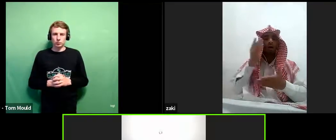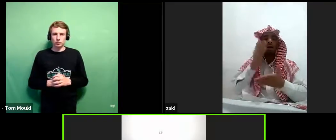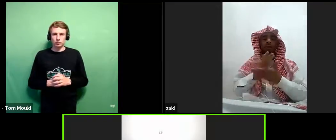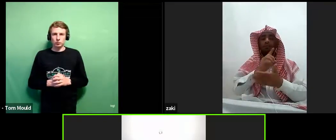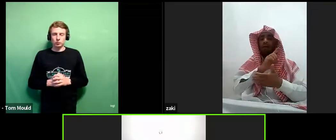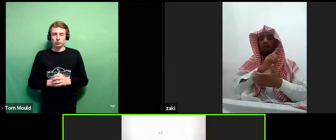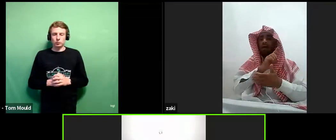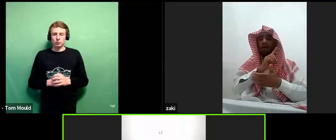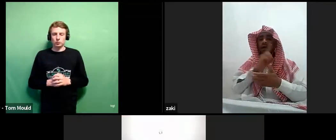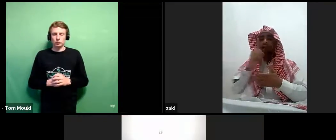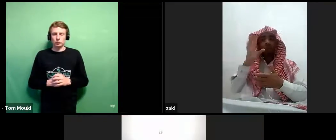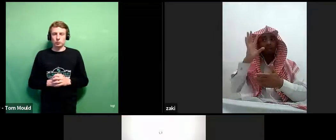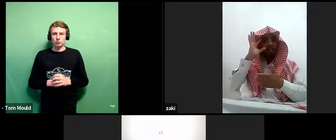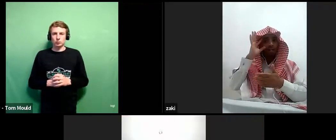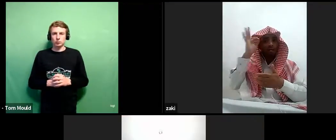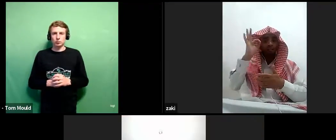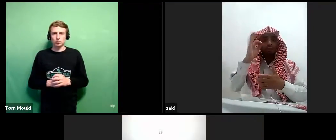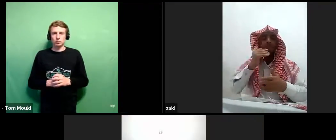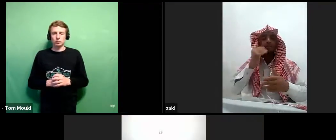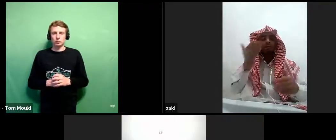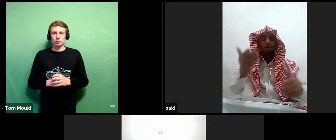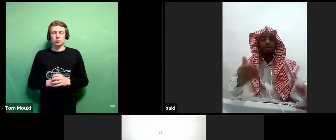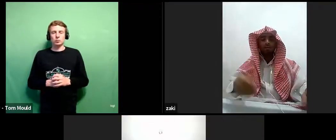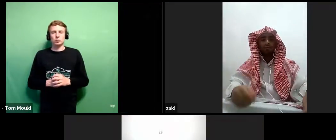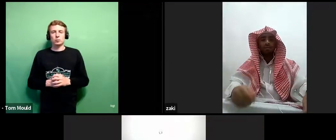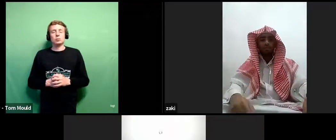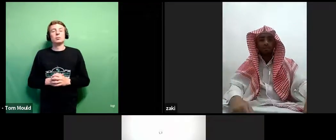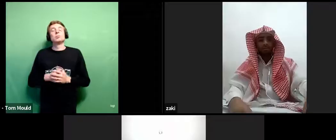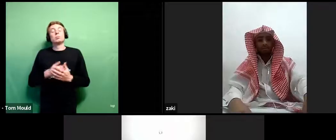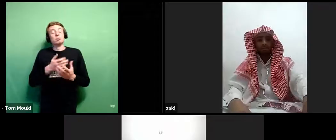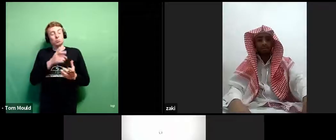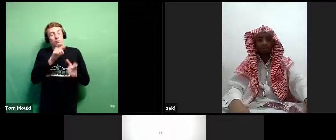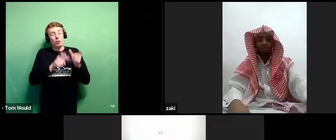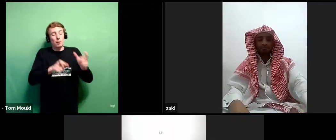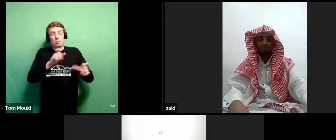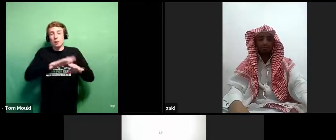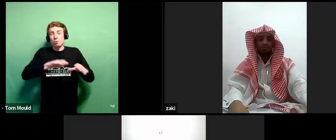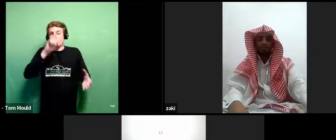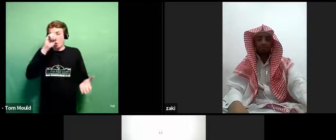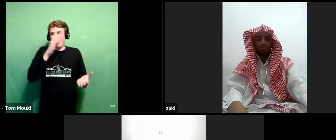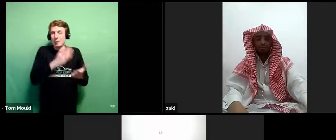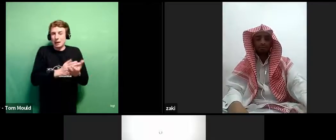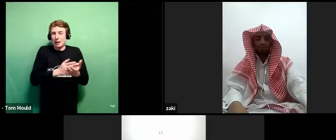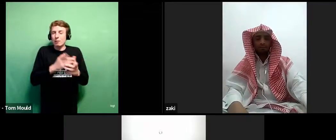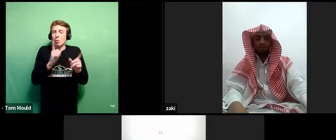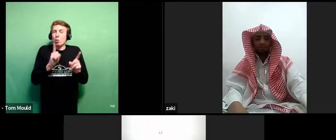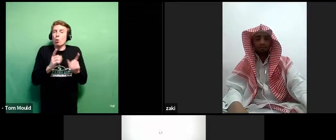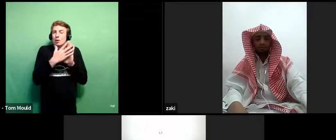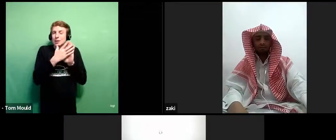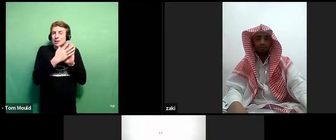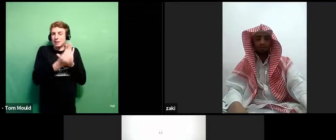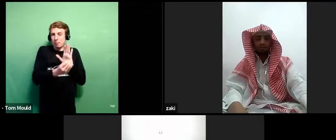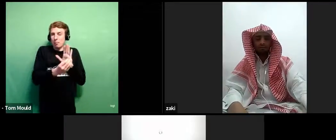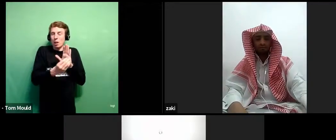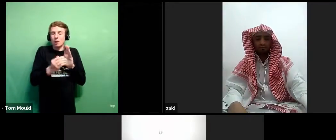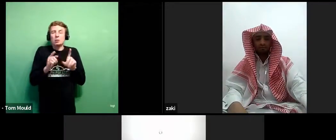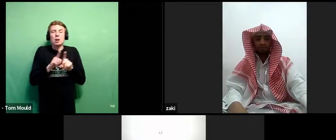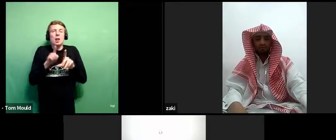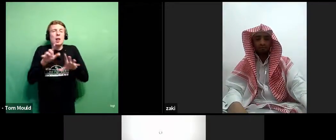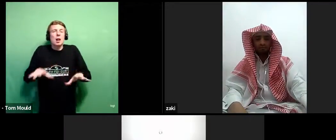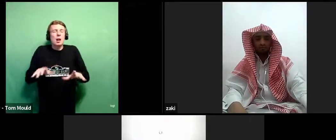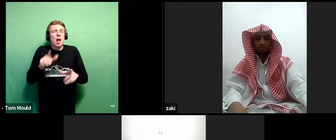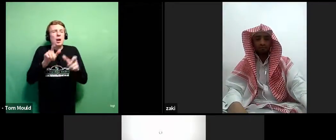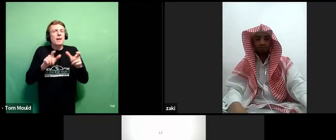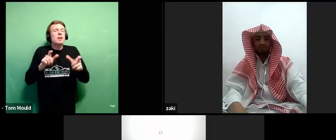يعقلون. And the example of those who disbelieves is as that of him who shouts to those flock of sheep that